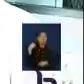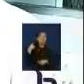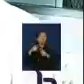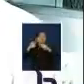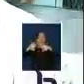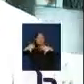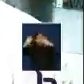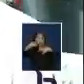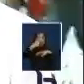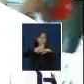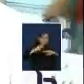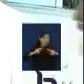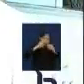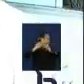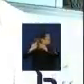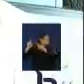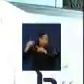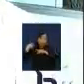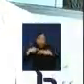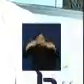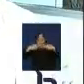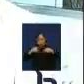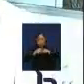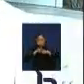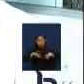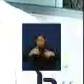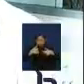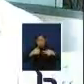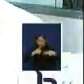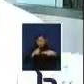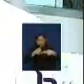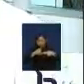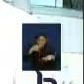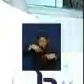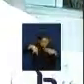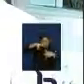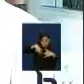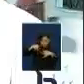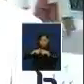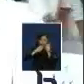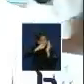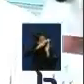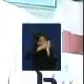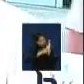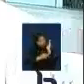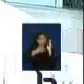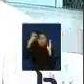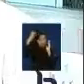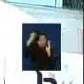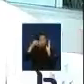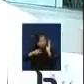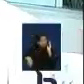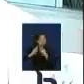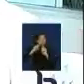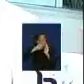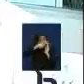ากรัฐมนตรีมาตั้งด่านตรวจเด็กนะครับตั้งแต่แม่น้ำโขงตลอดเลยนะทางตะวันออกด่านทุกด่านเลย